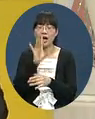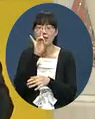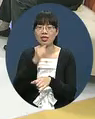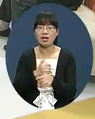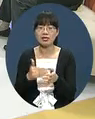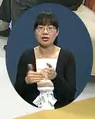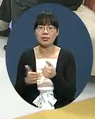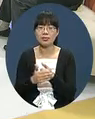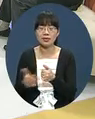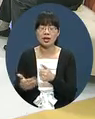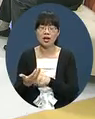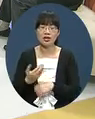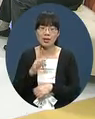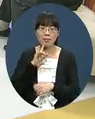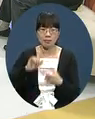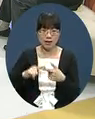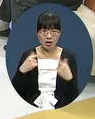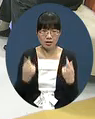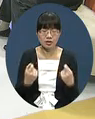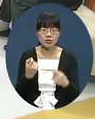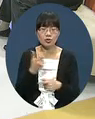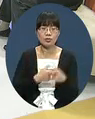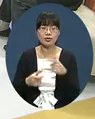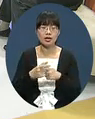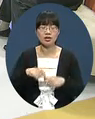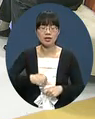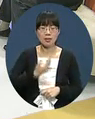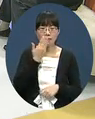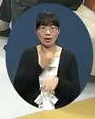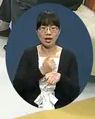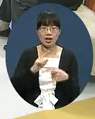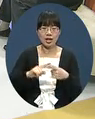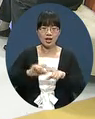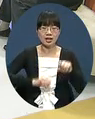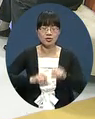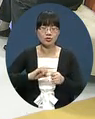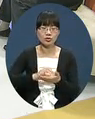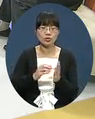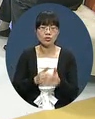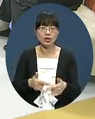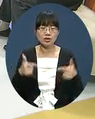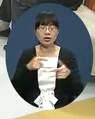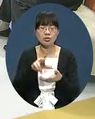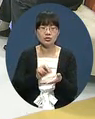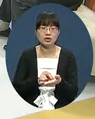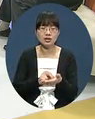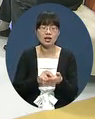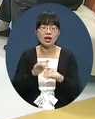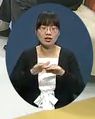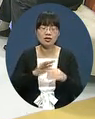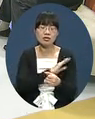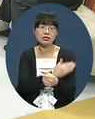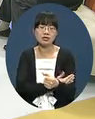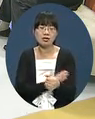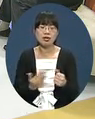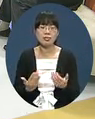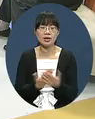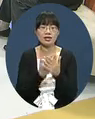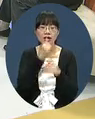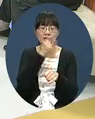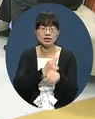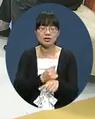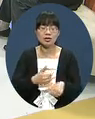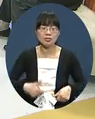때문에 아까도 말씀드린 것처럼 조금 더 자기 스스로 할 수 있는 활동의 양을 늘리면서 문제 해결 능력을 좀 증진시켜 주시는 거 이런 것이